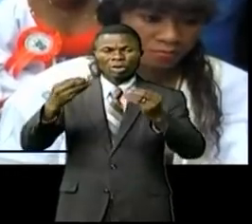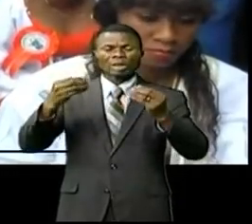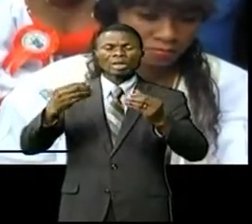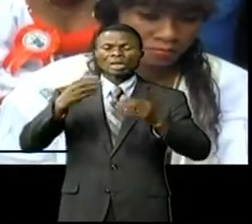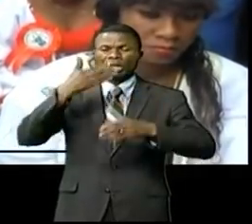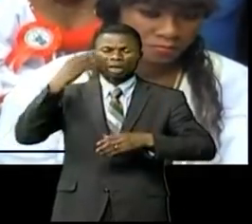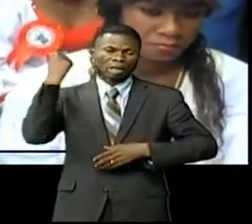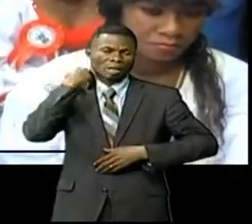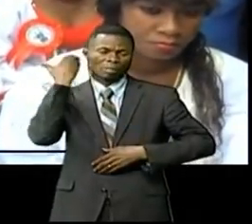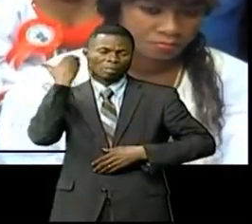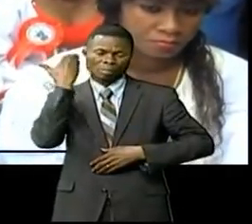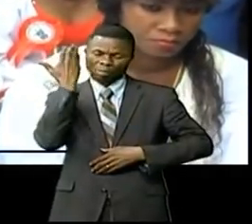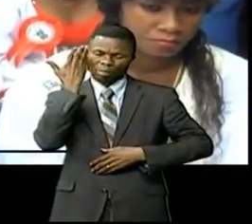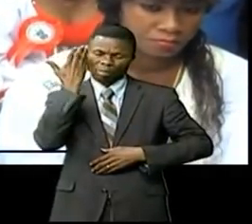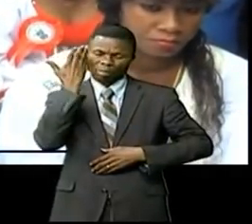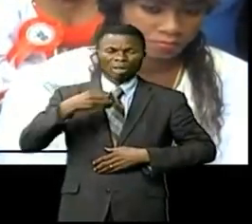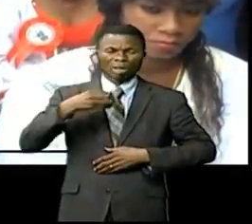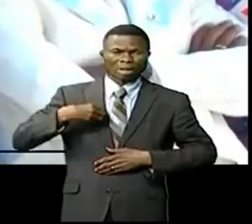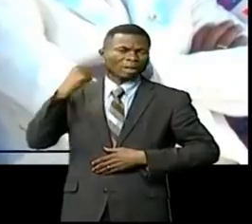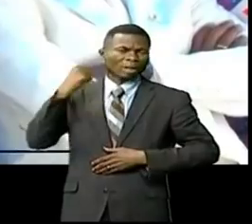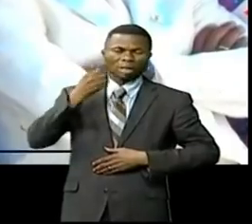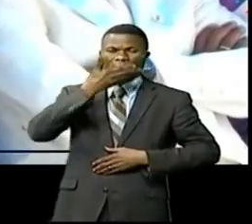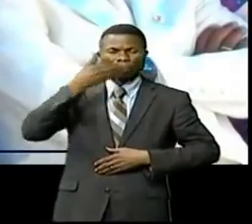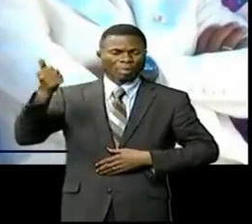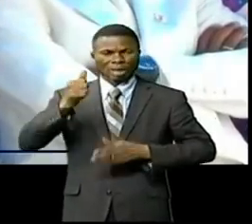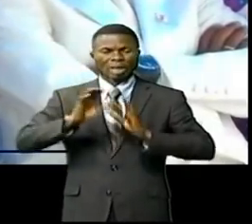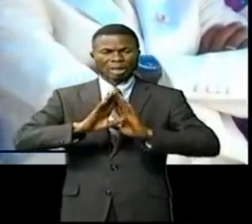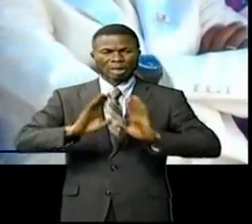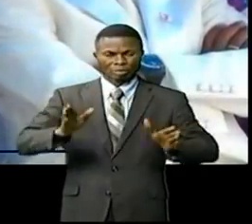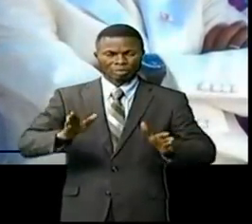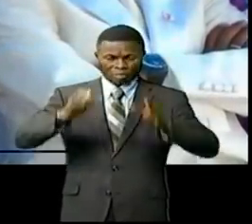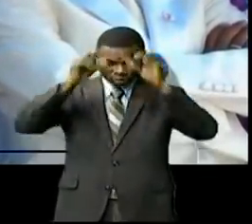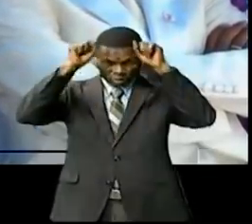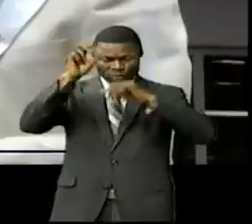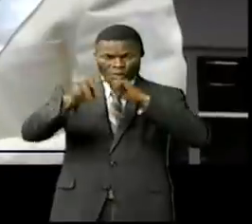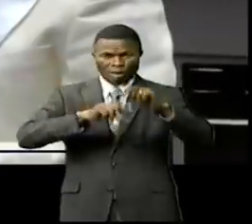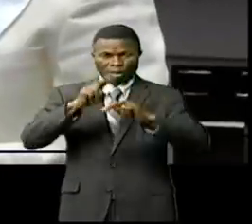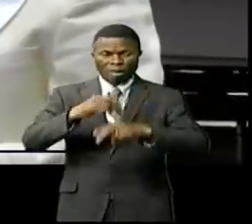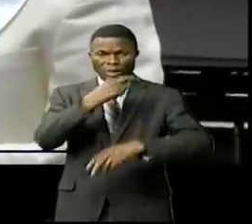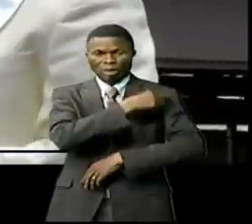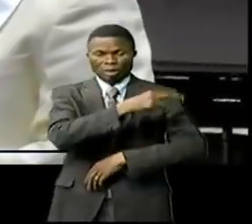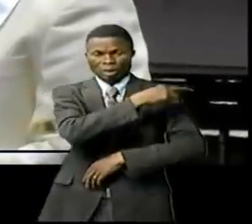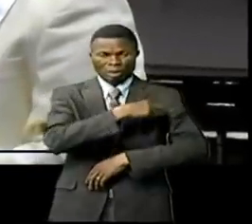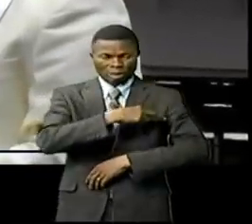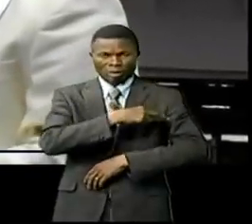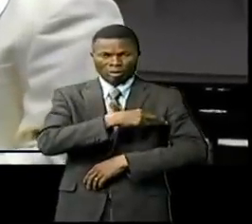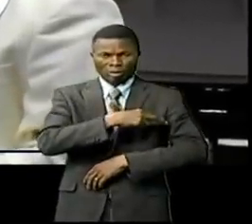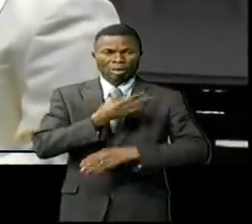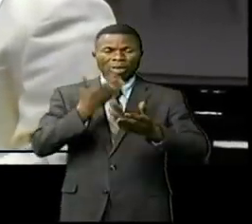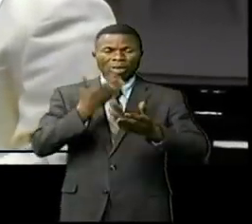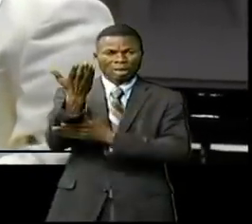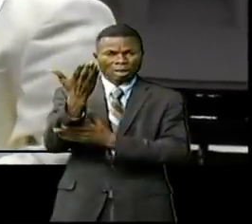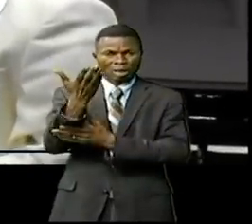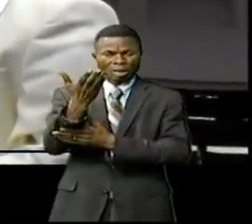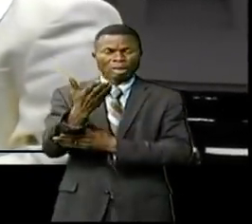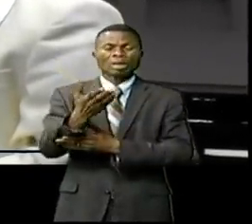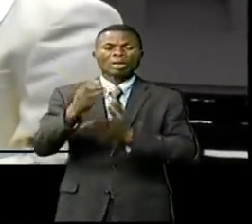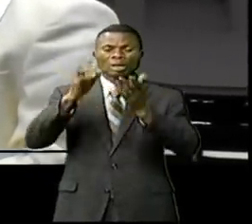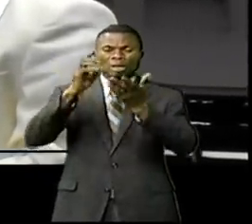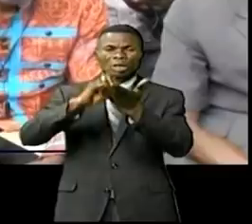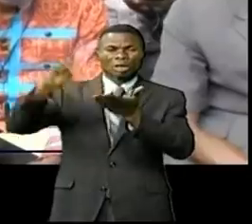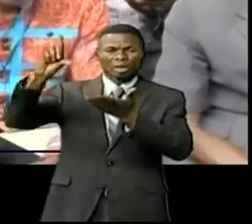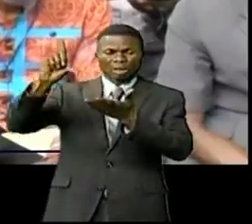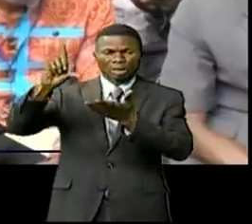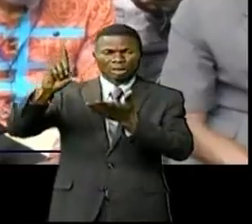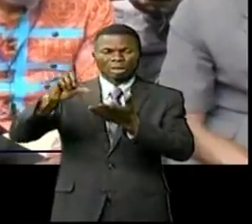et crédibles au pays. Le président national de la Croix-Rouge, Grégoire Matesso, a plutôt recommandé aux lauréats à développer